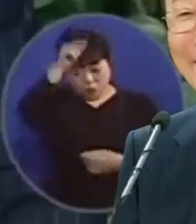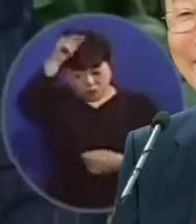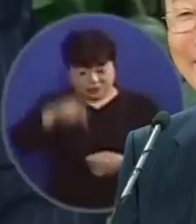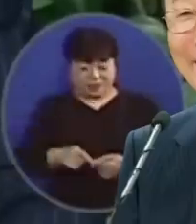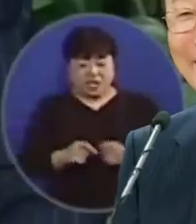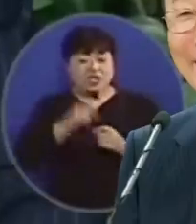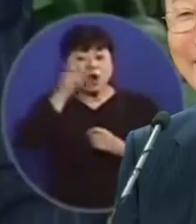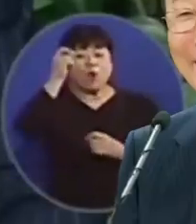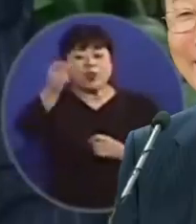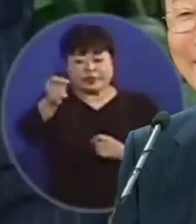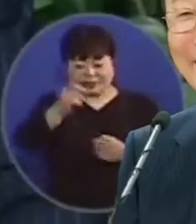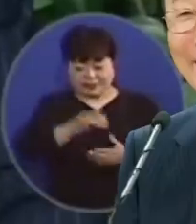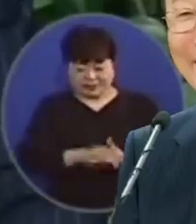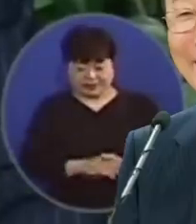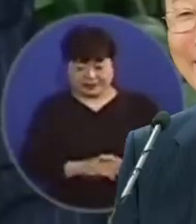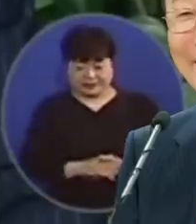영원이요